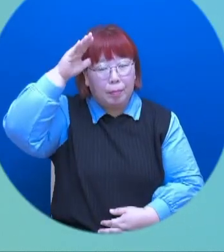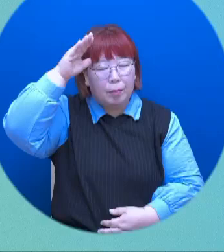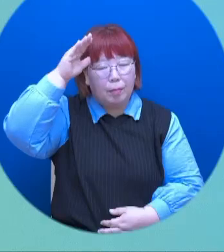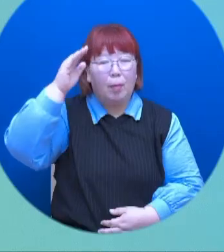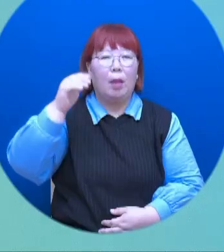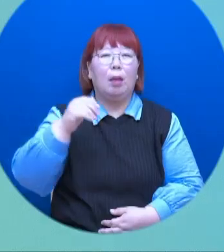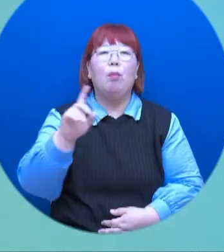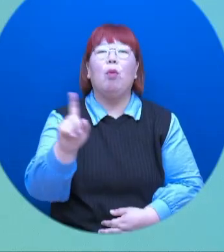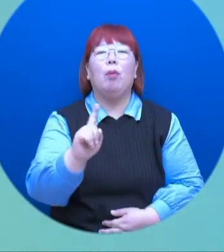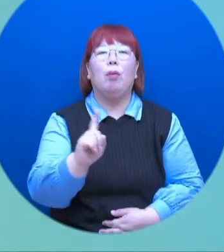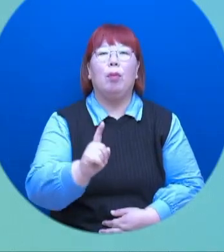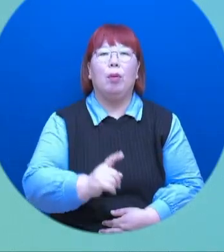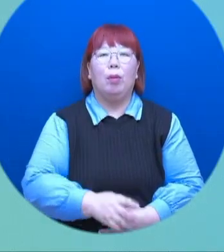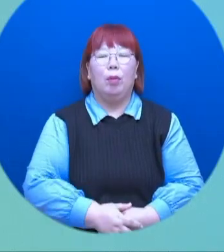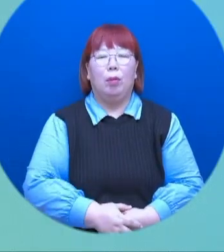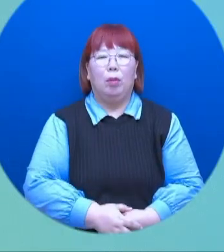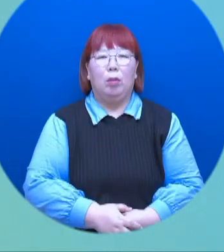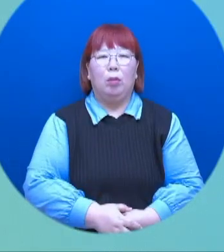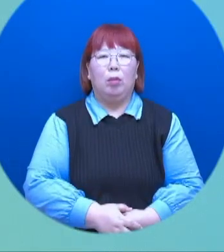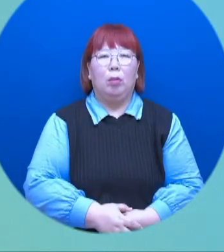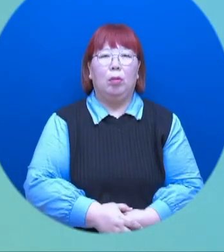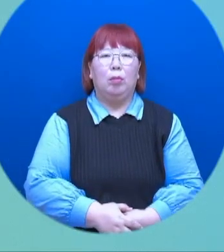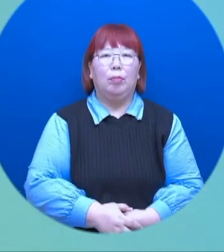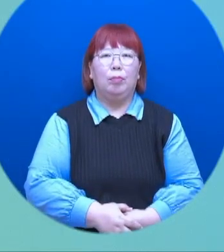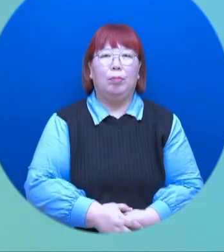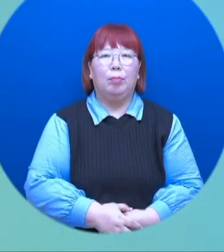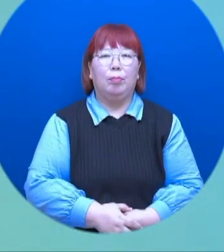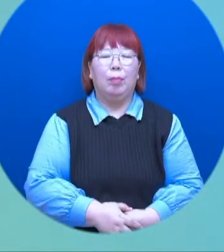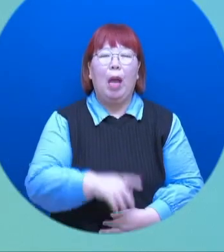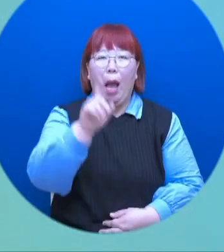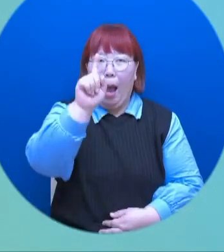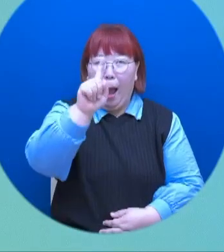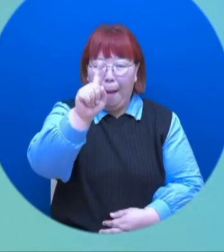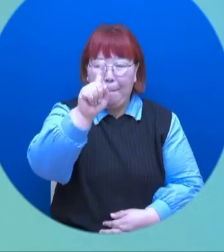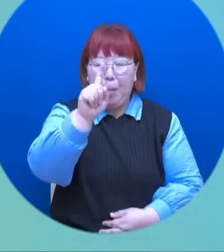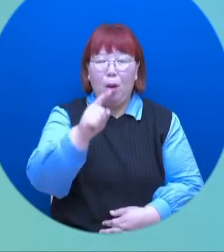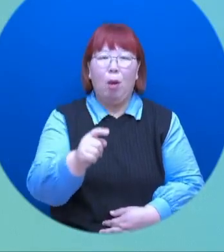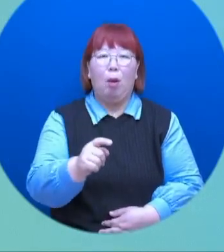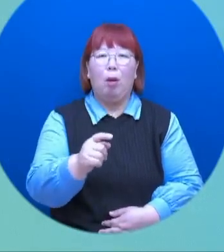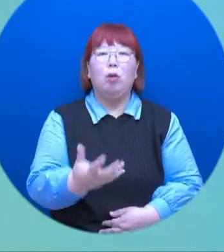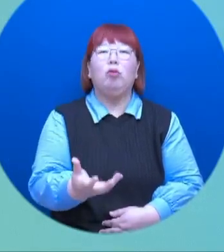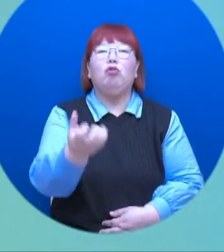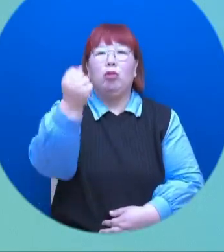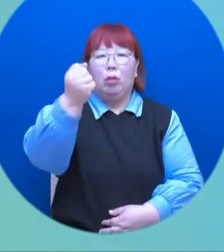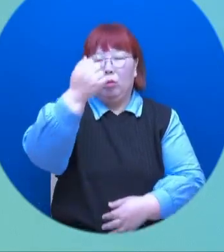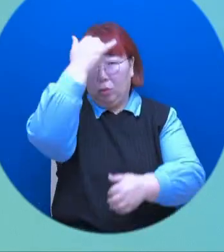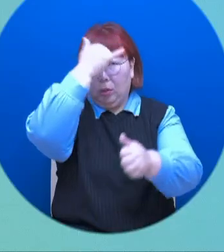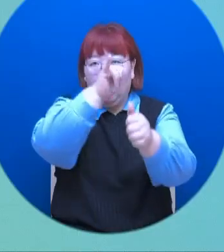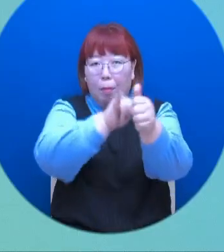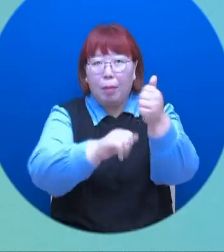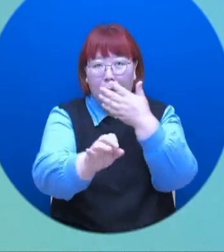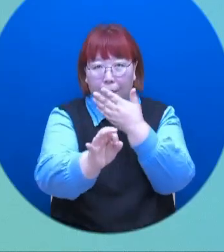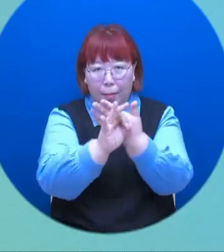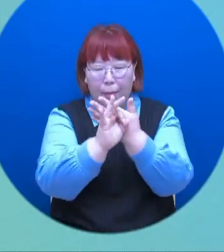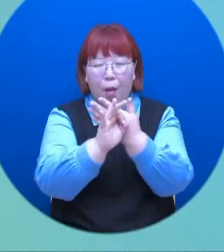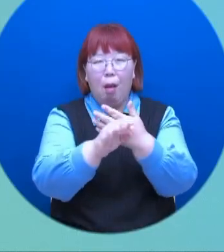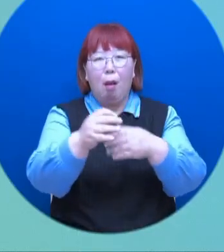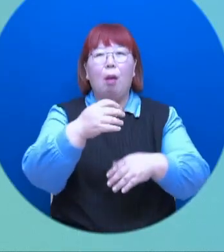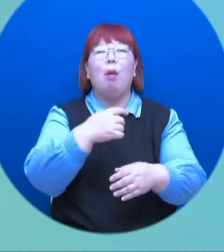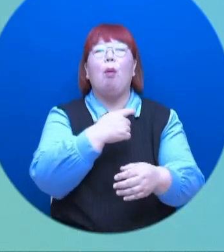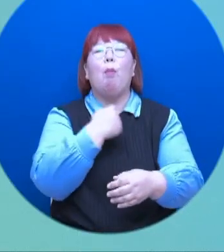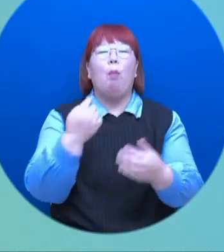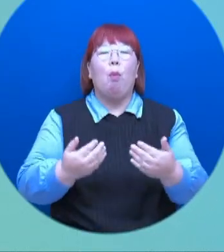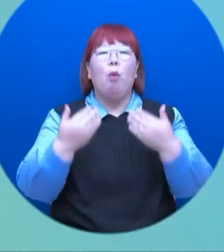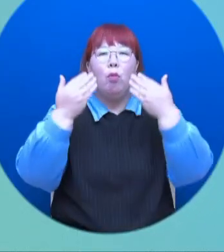강아지는 뭐다? 주인을 한번 주인으로 섬기면 목숨을 걸고 끝까지